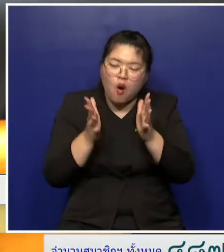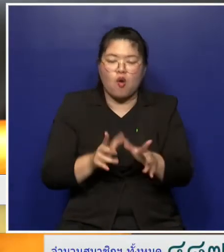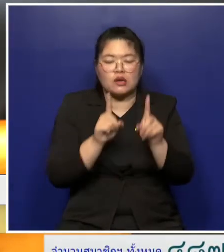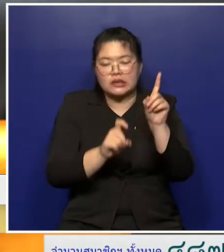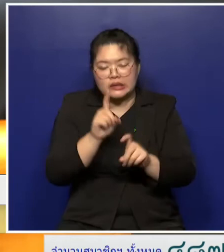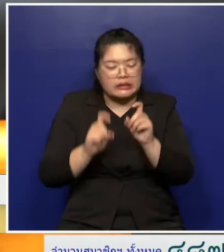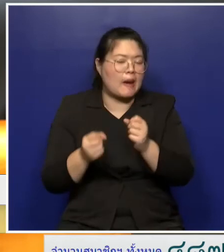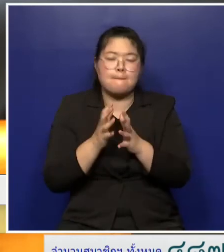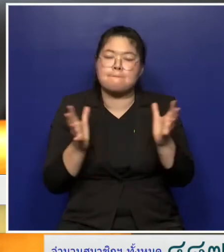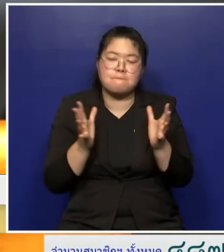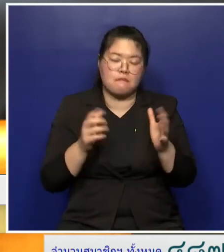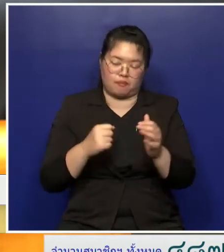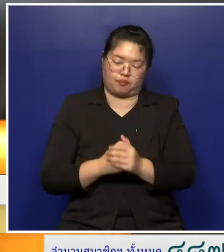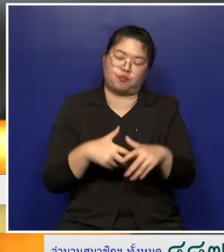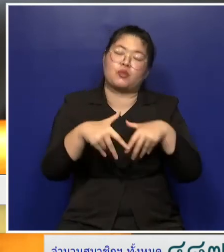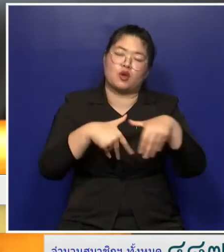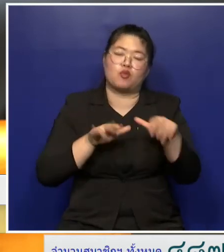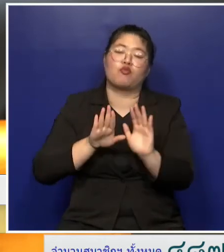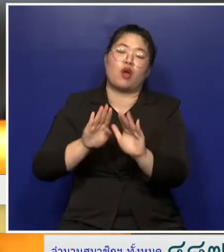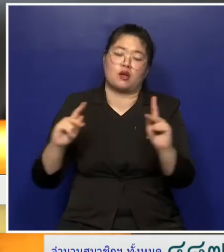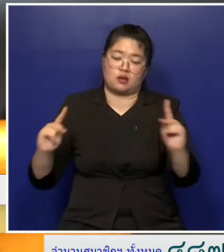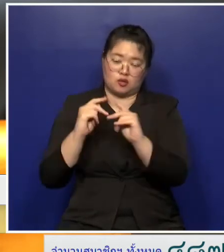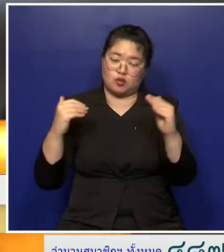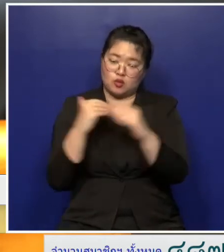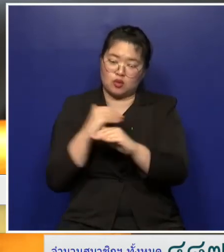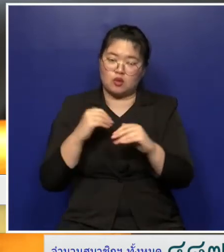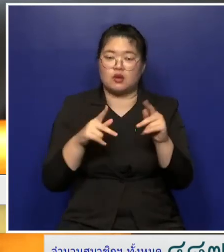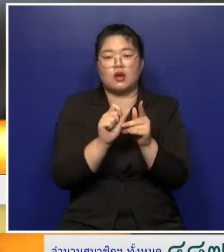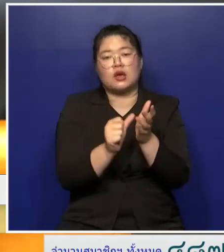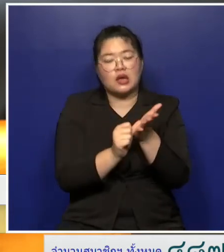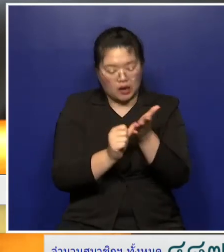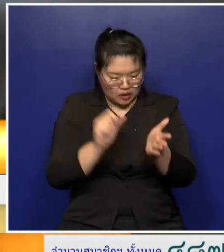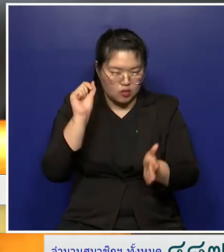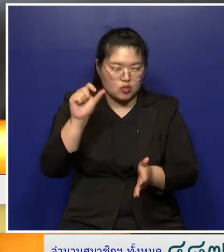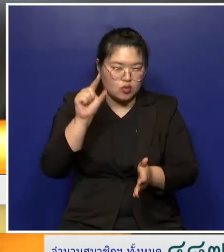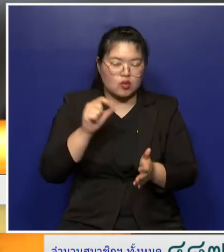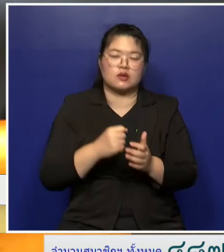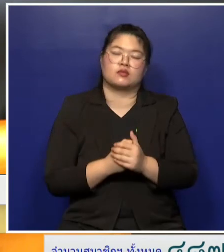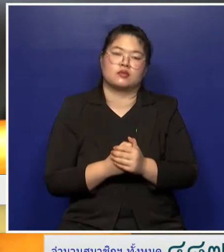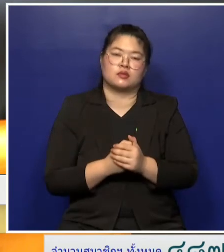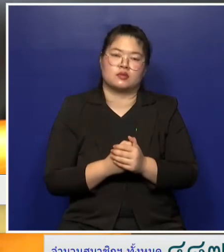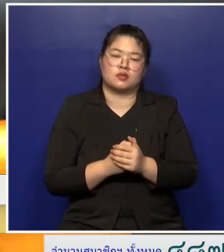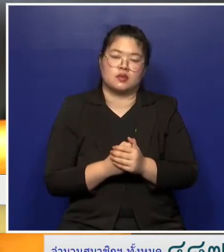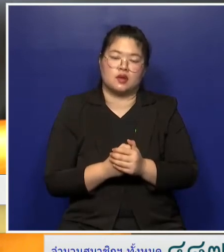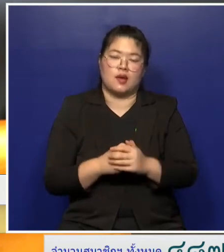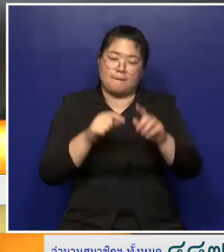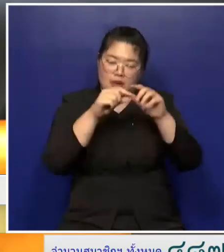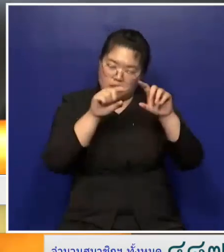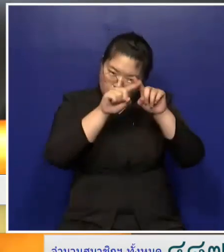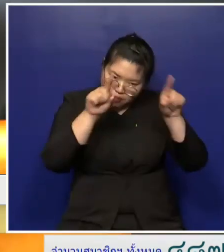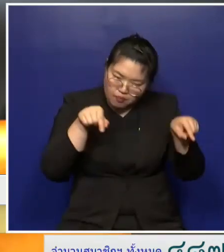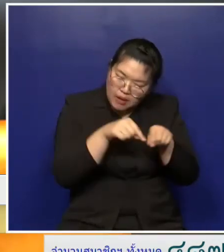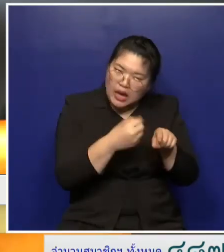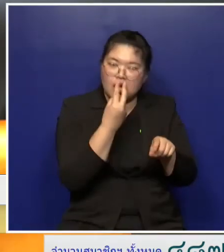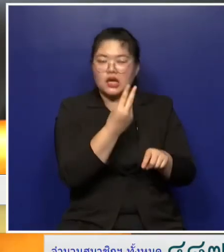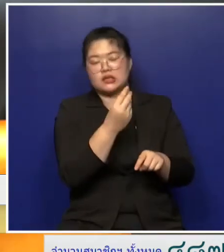พี่นองประชาชน ตึงอยาก ฝากให้ก sembleแก่ไข เลือกนี้อย่ เร่งด่นไม่วาจะเป็การติดตั้งเครื่องป้องกันเพิมเติมหรอพิ